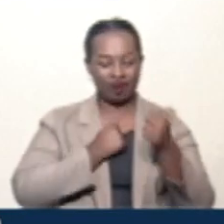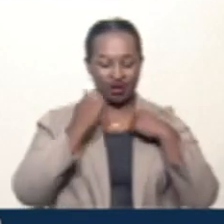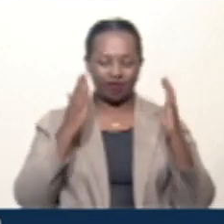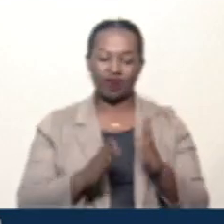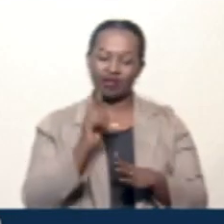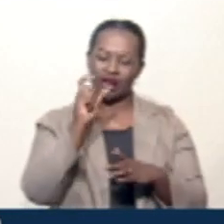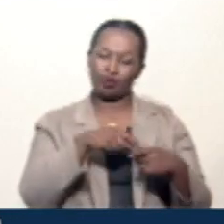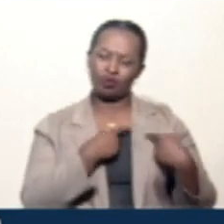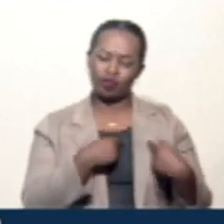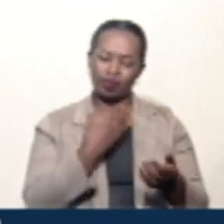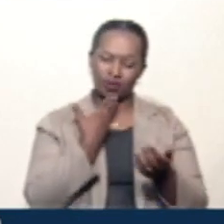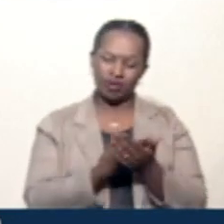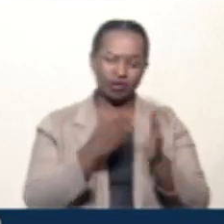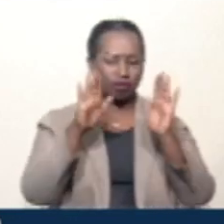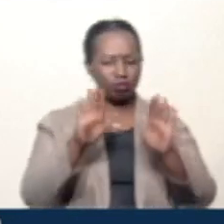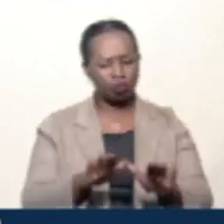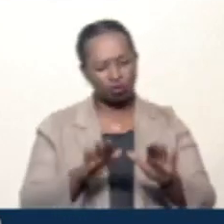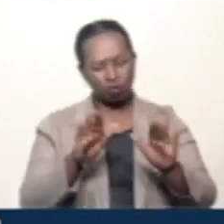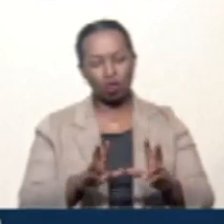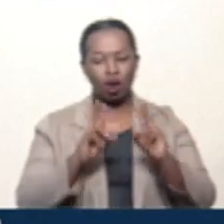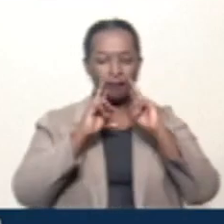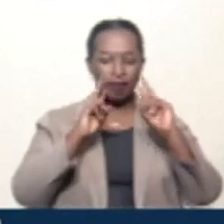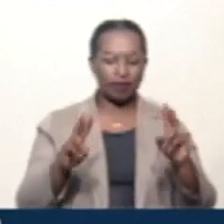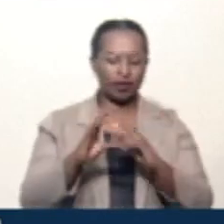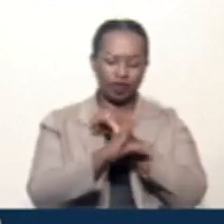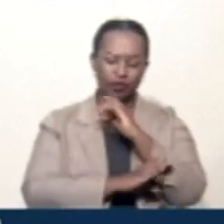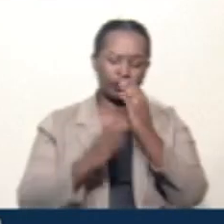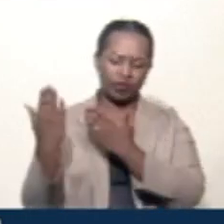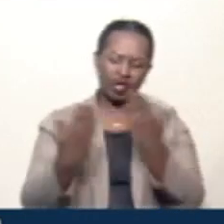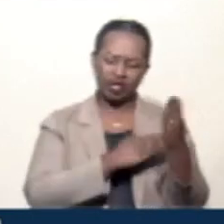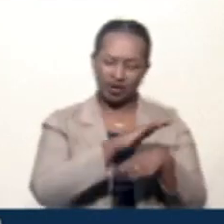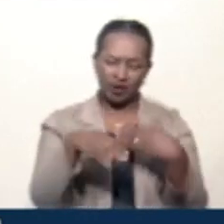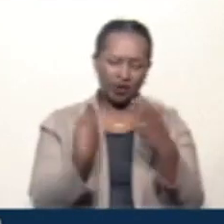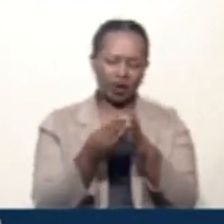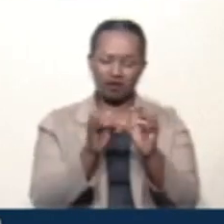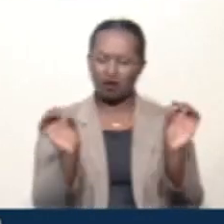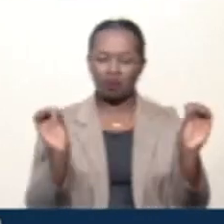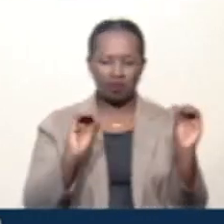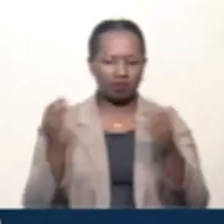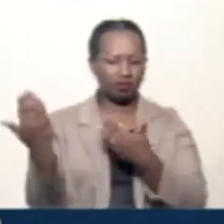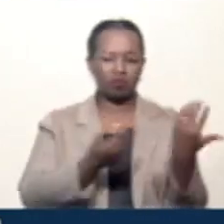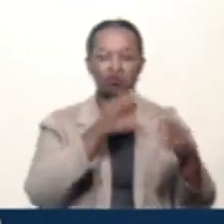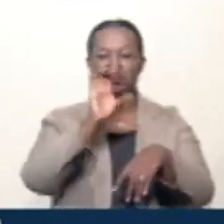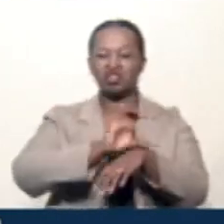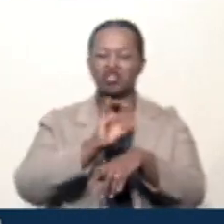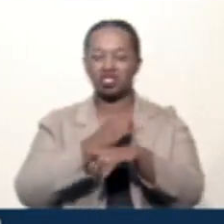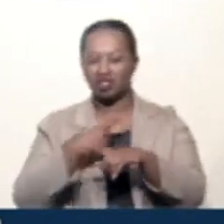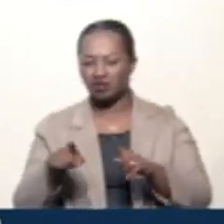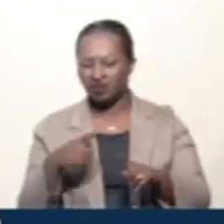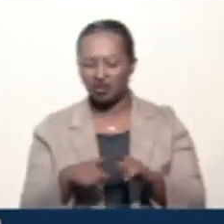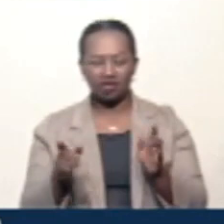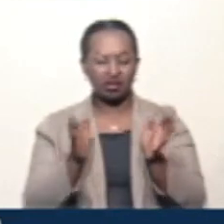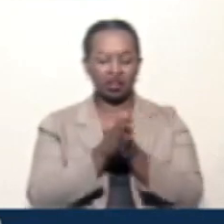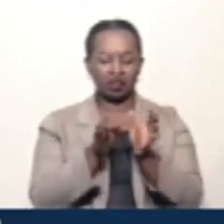urugwiro ubworoherane baharanira amahoro ni igihugu cyakira buri wese nta vangura bakira abantu b'amadini atandukanye ibyo bigaterwa nuko